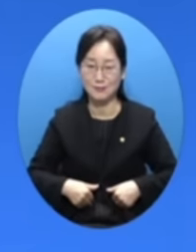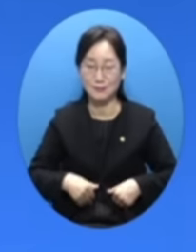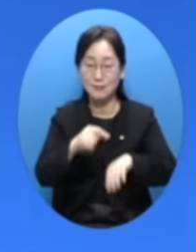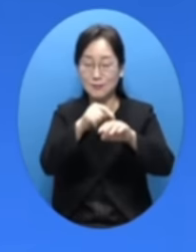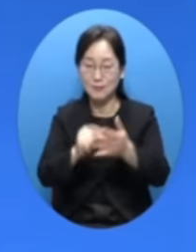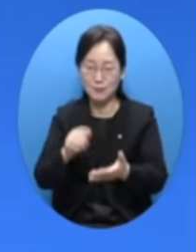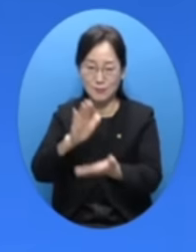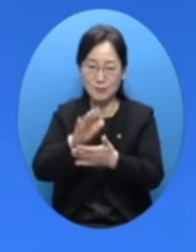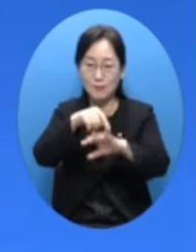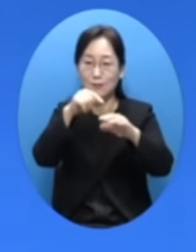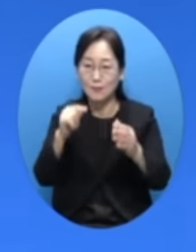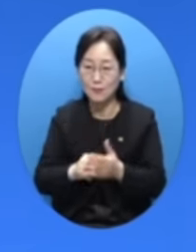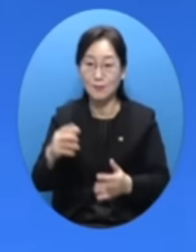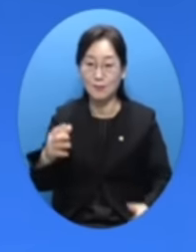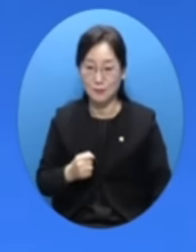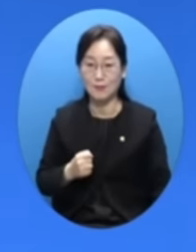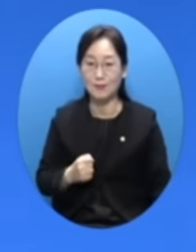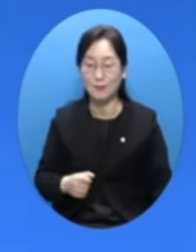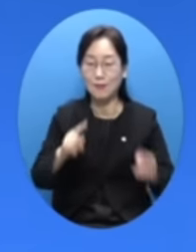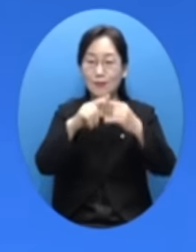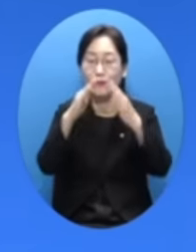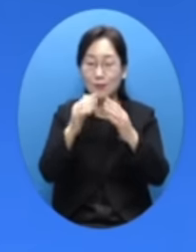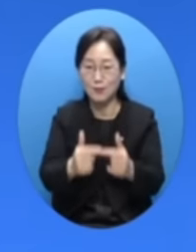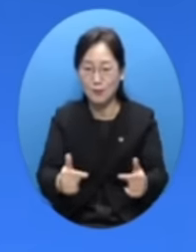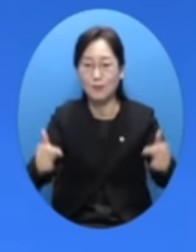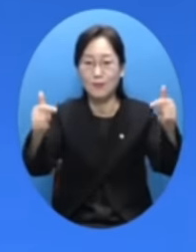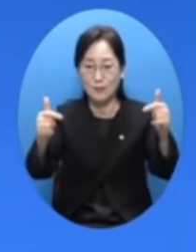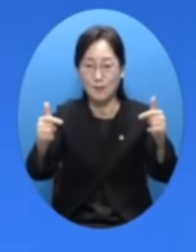마음의 열정을 품고 교회의 부흥을